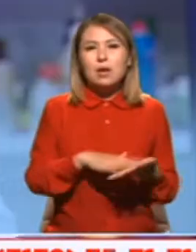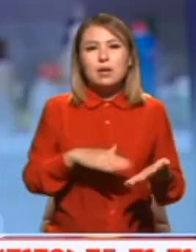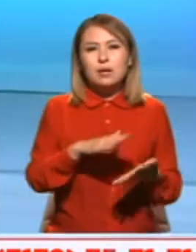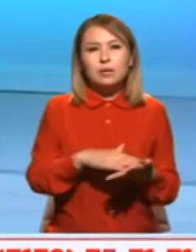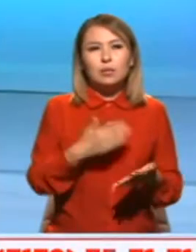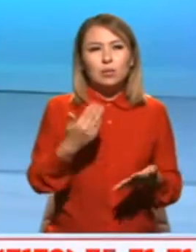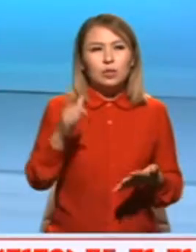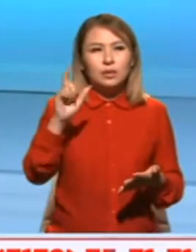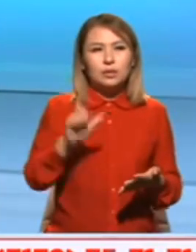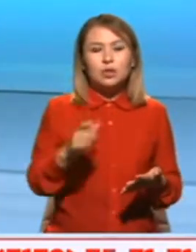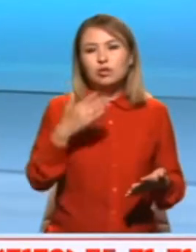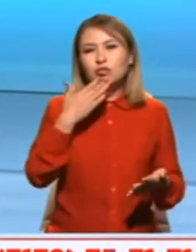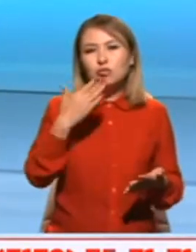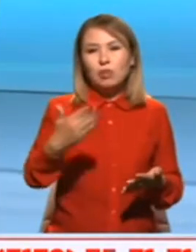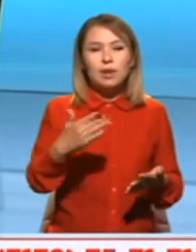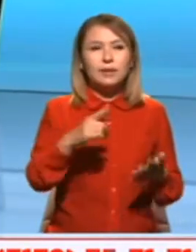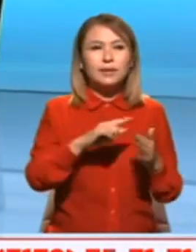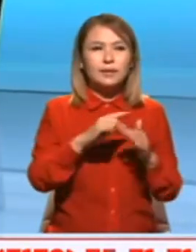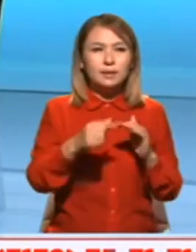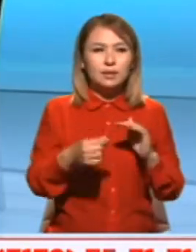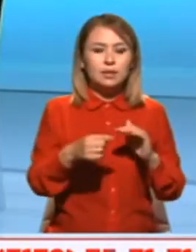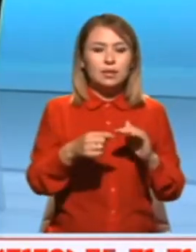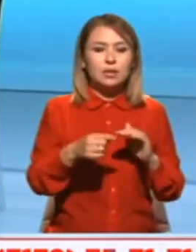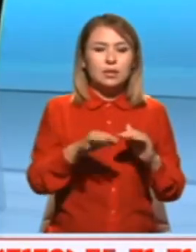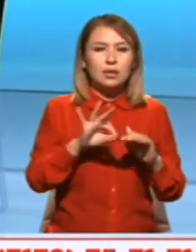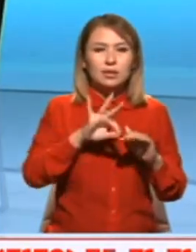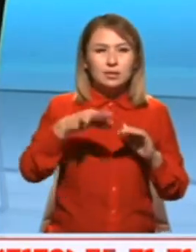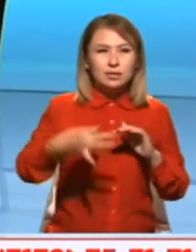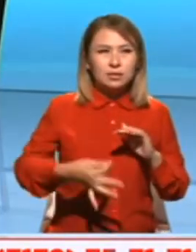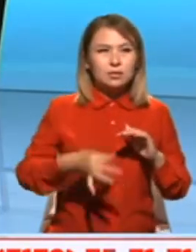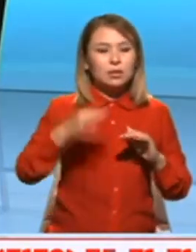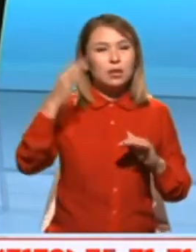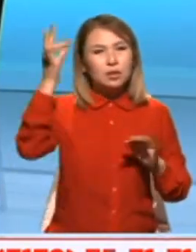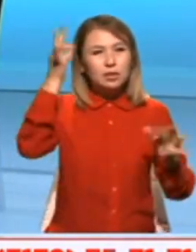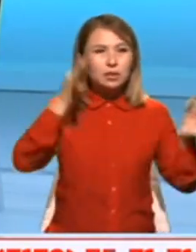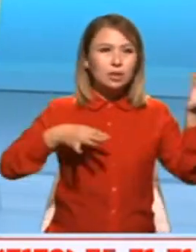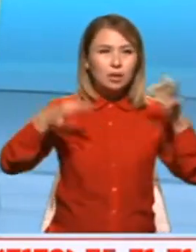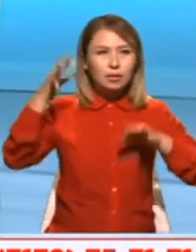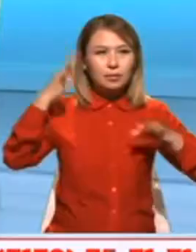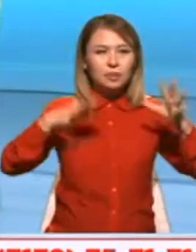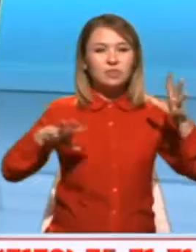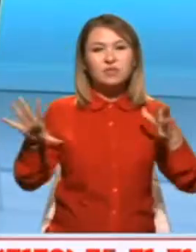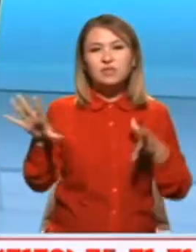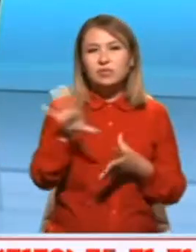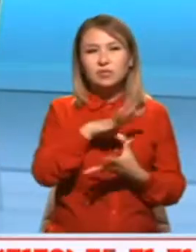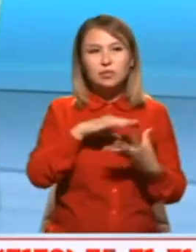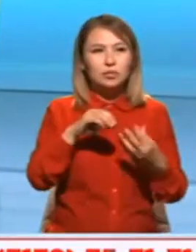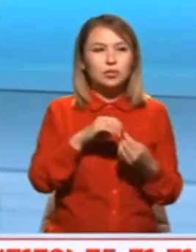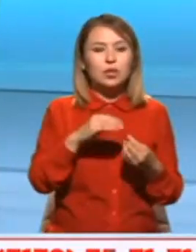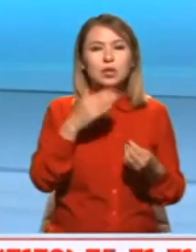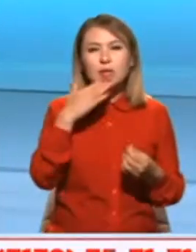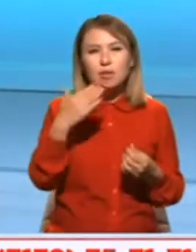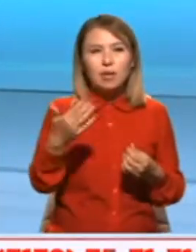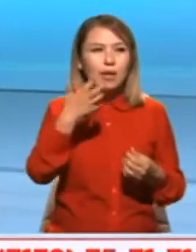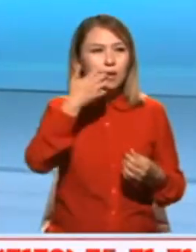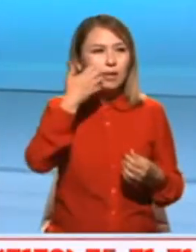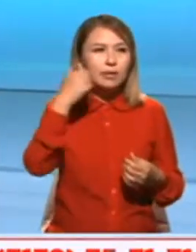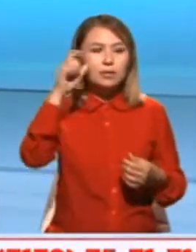бұл кісіден сұрастырып, яғни тырнақтарының түсуі, шаштарының түсуі, әрбір симптомдардың бәрін, яғни науқастан сұрау